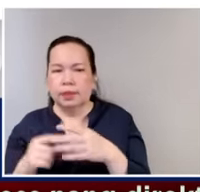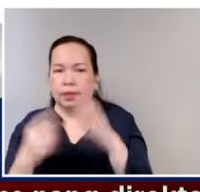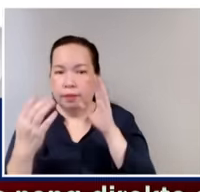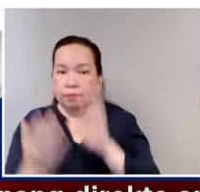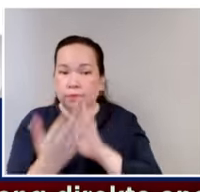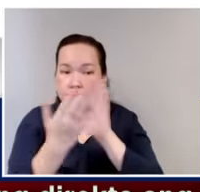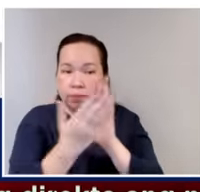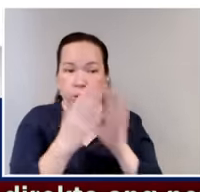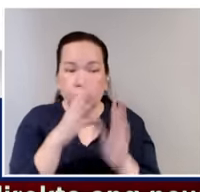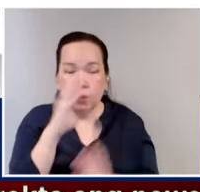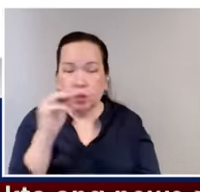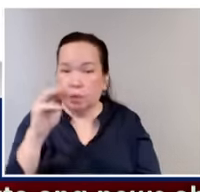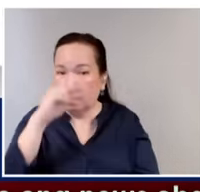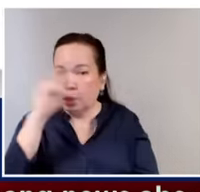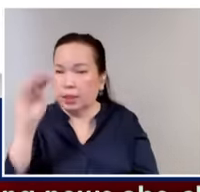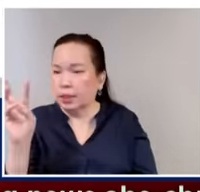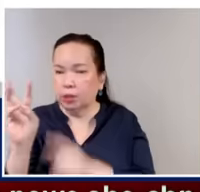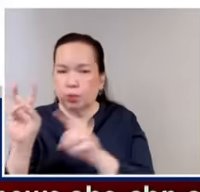6 hanggang 10.